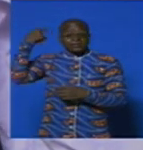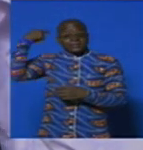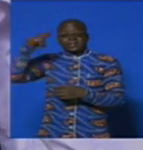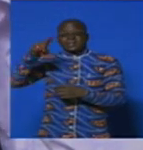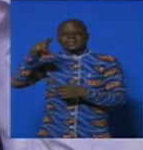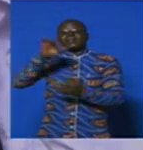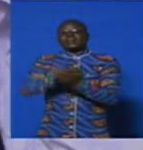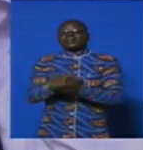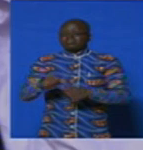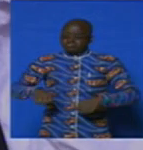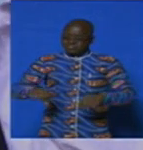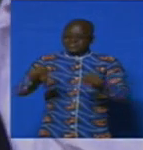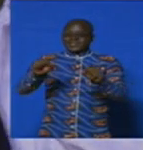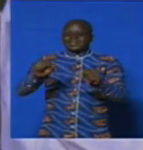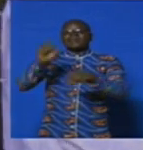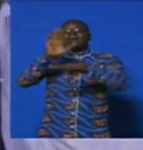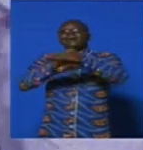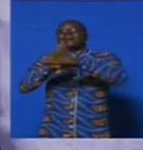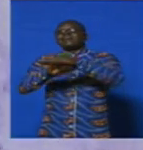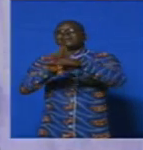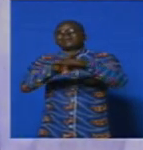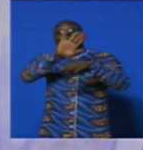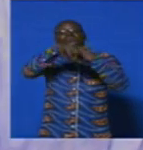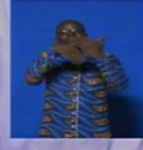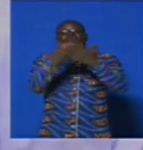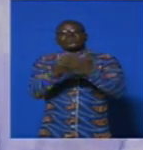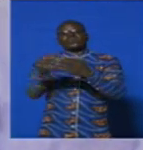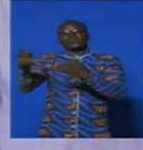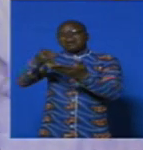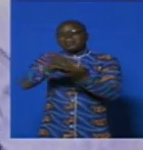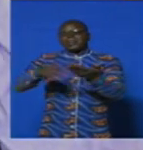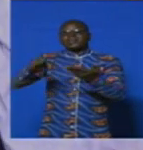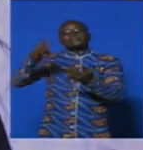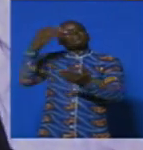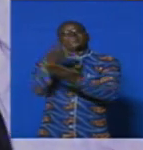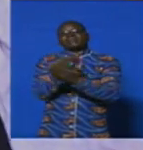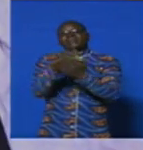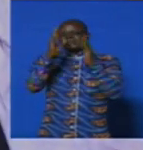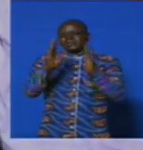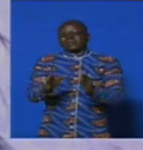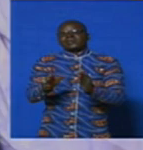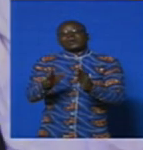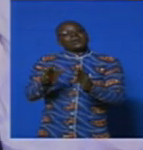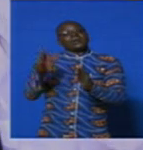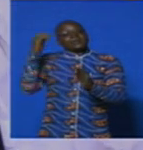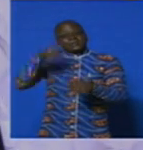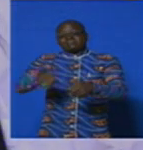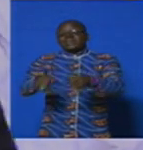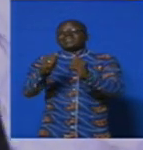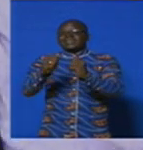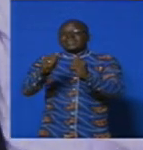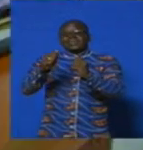doit se poursuivre et j'appelle toutes les parties prenantes et les financeurs autour de la table à accélérer les